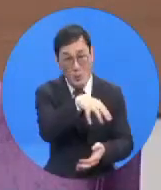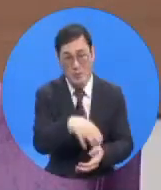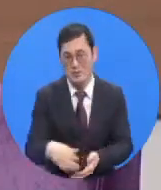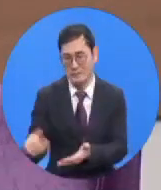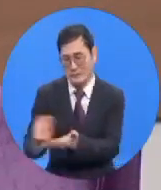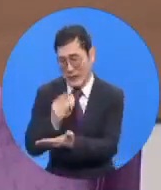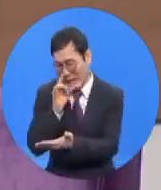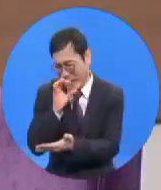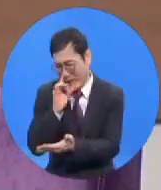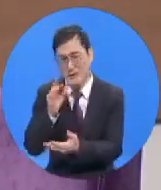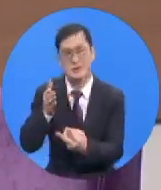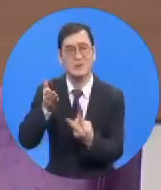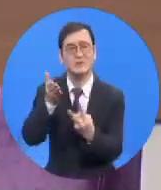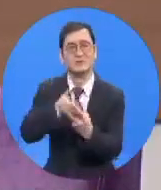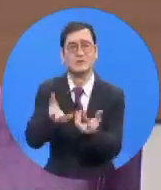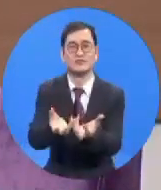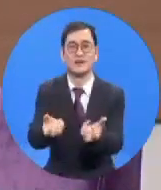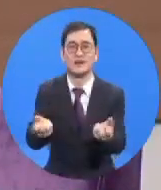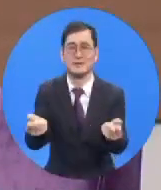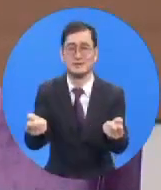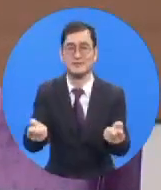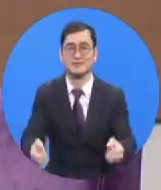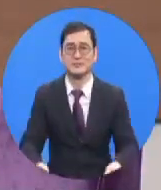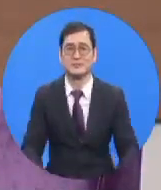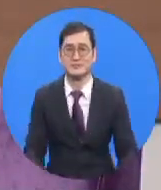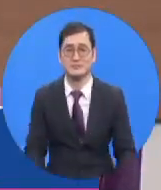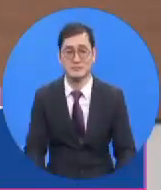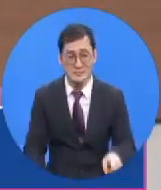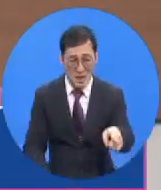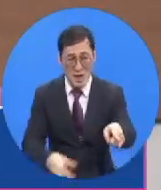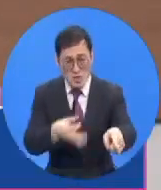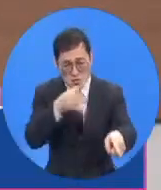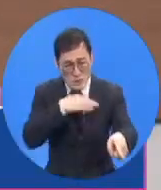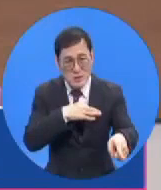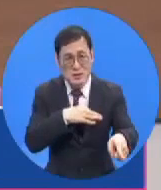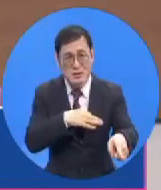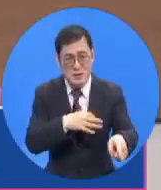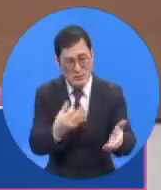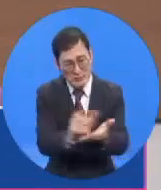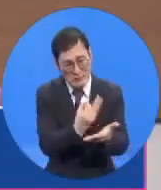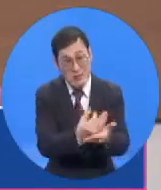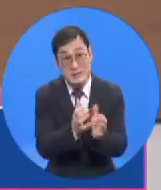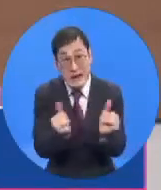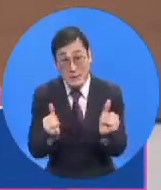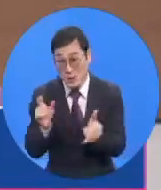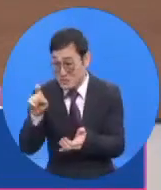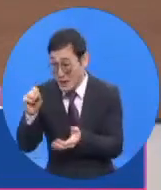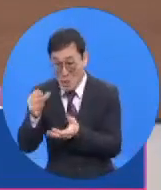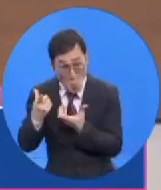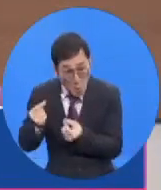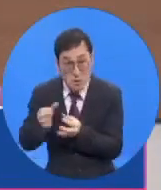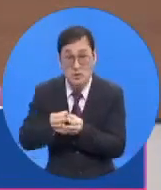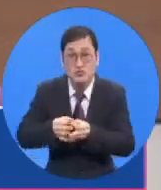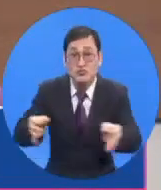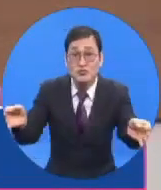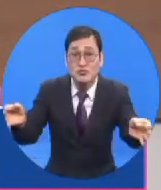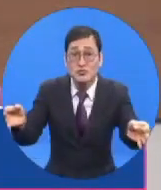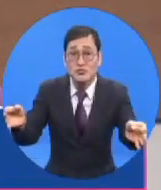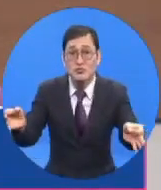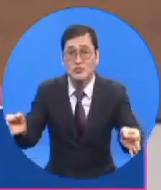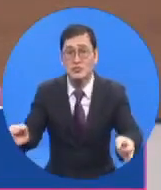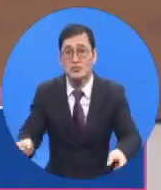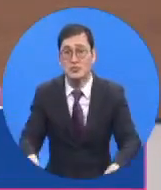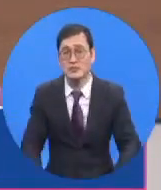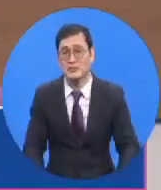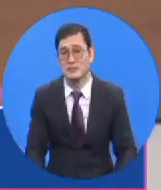맞아요. 지금은. 근데 이거 10만 원 도로 다 줬다가 뭐 이익 공유제 이것도 뭐 했다가 줬다가 다시 걷어가지고 뭐 한다. 저는 그건 말이 안